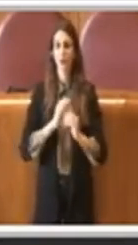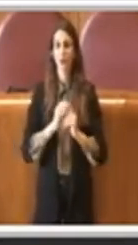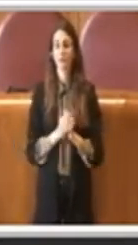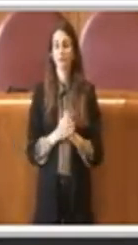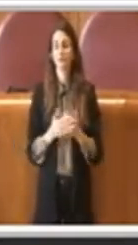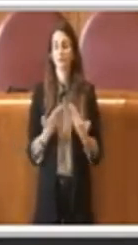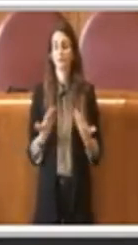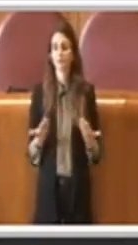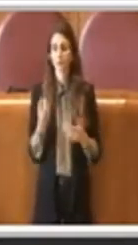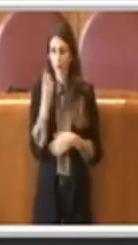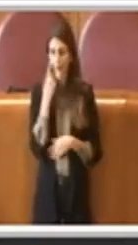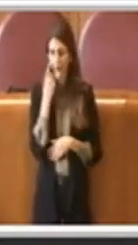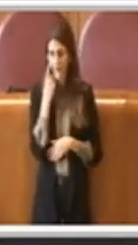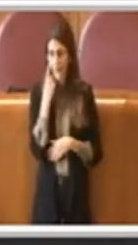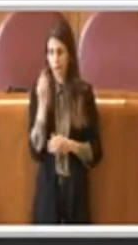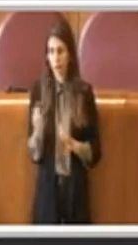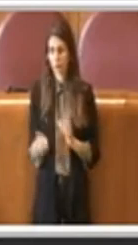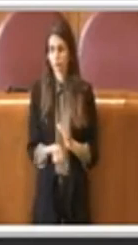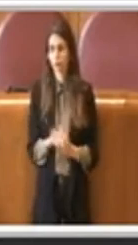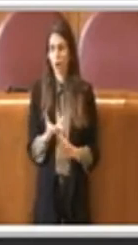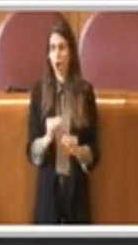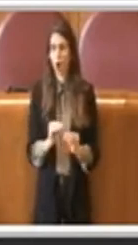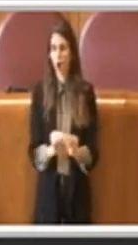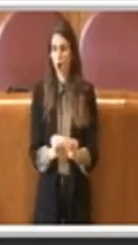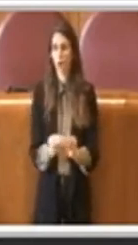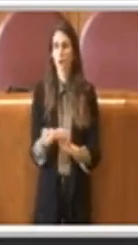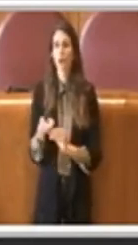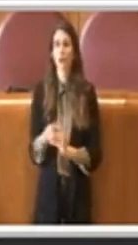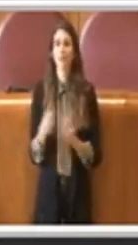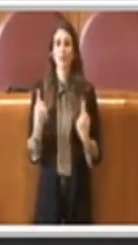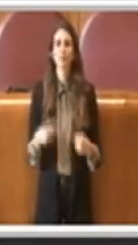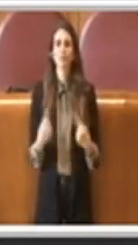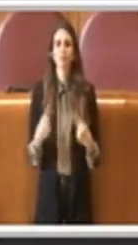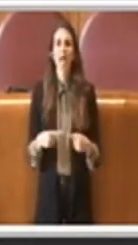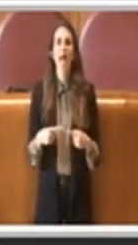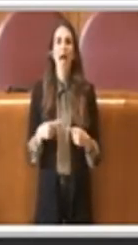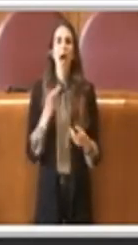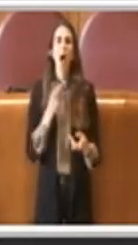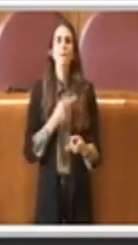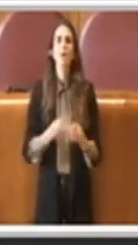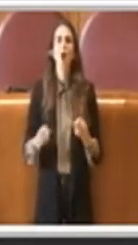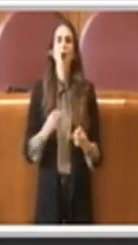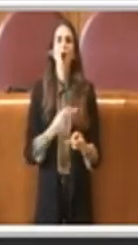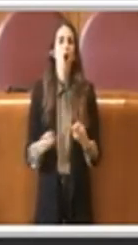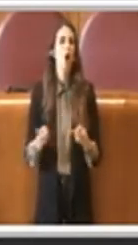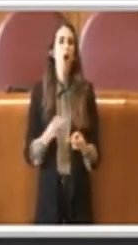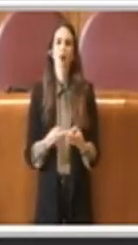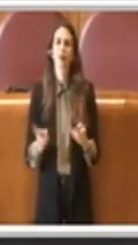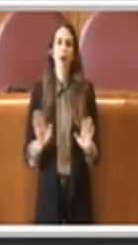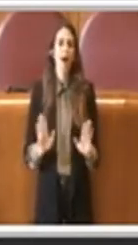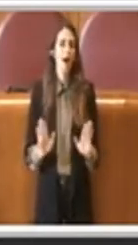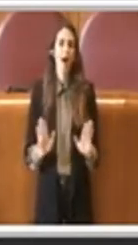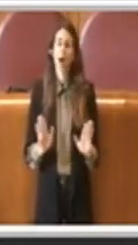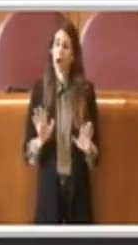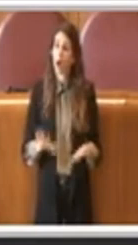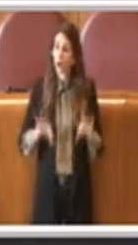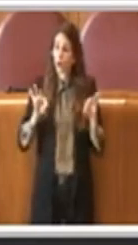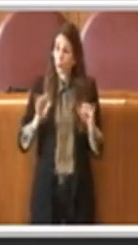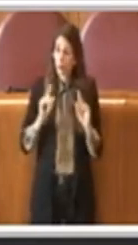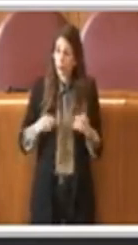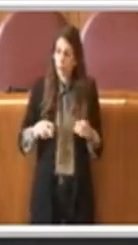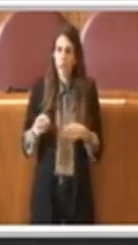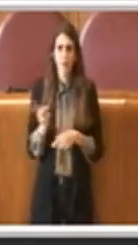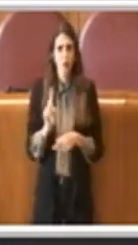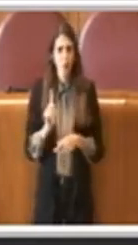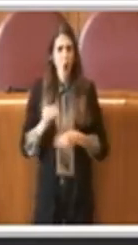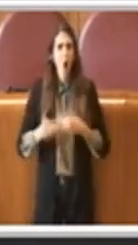si svilupperà questa che appunto è una sperimentazione, ma proprio per questo motivo ritengo che non si debba fermare, anzi andare